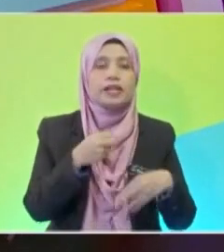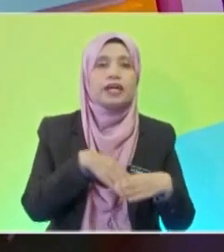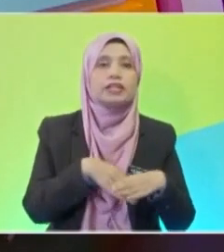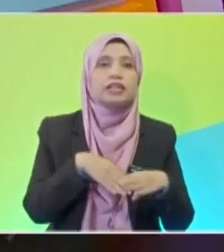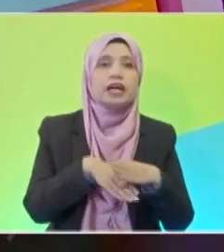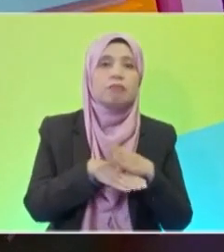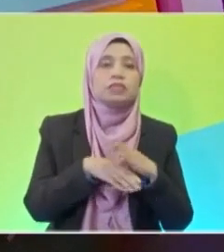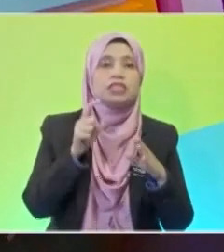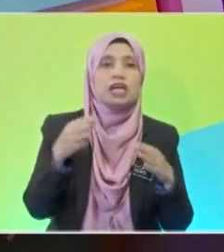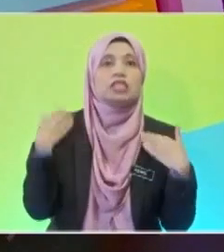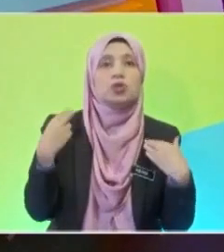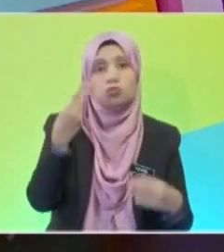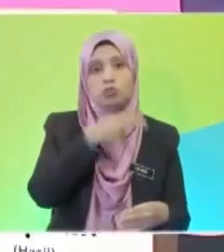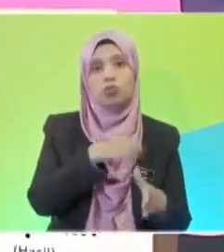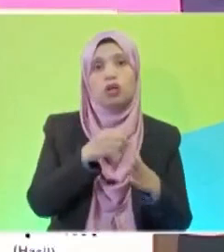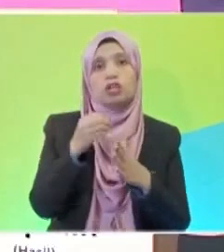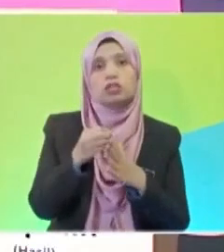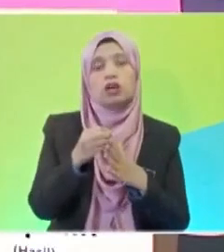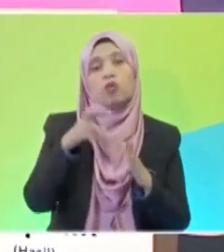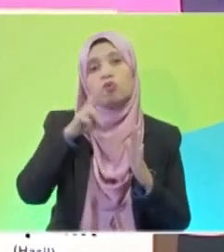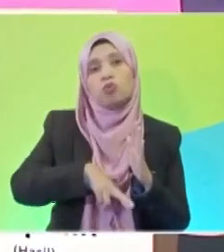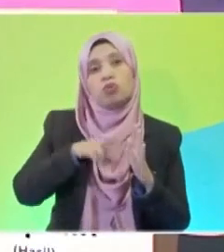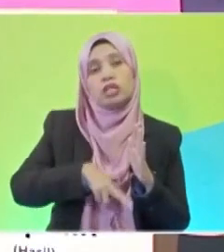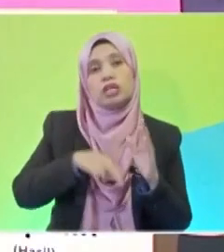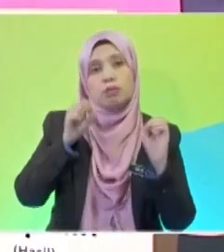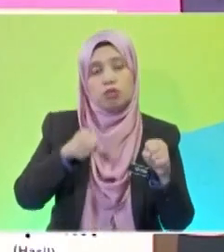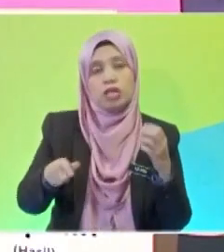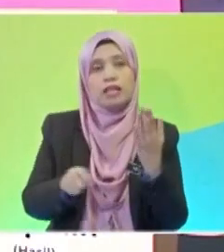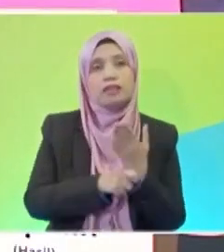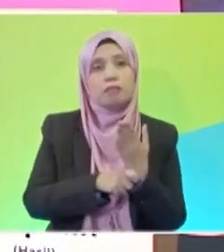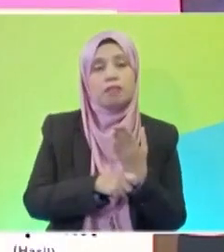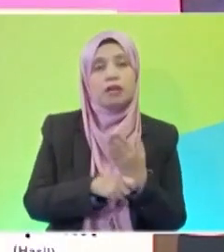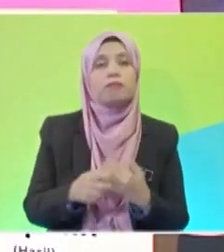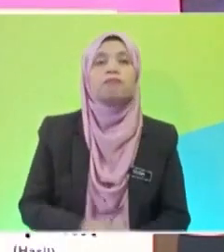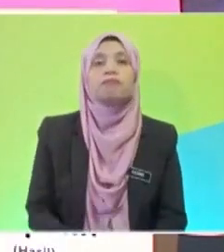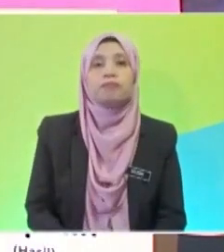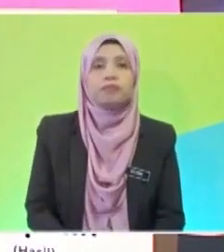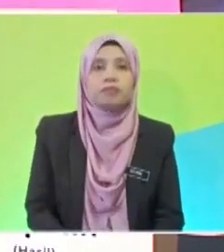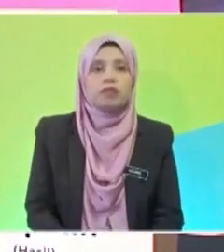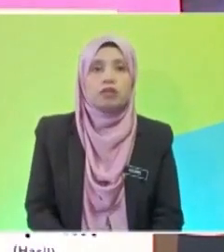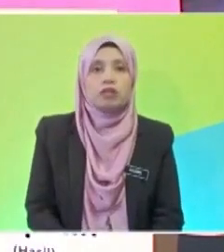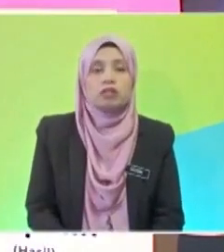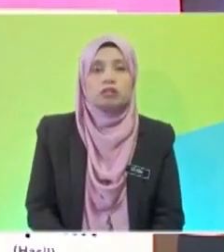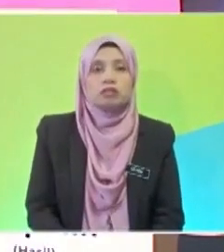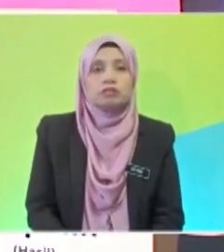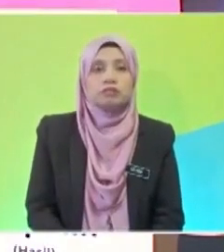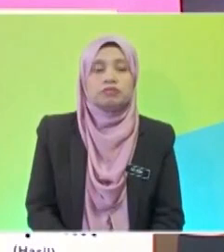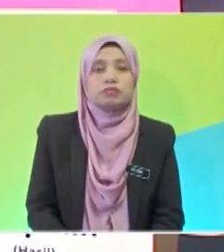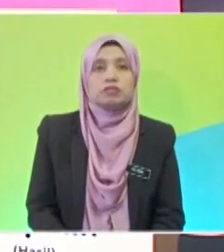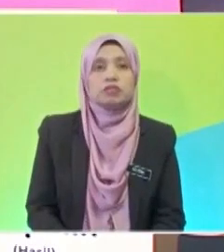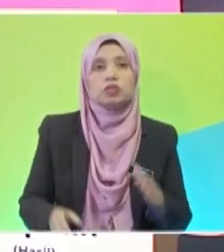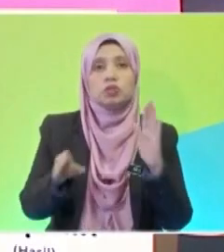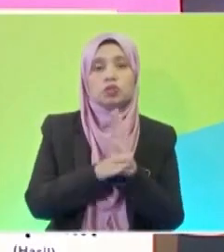kena cari untung ke rugi. Baik. Supaya kita boleh tambah dana kelab itu. Ini contoh soalan. Okey,